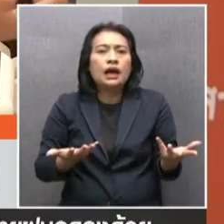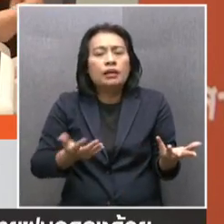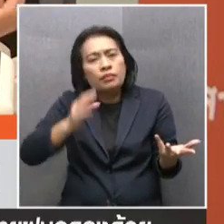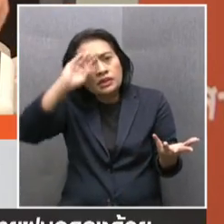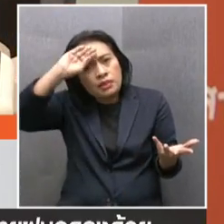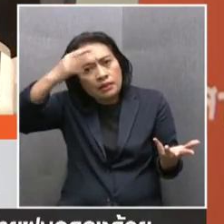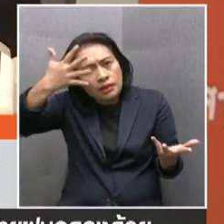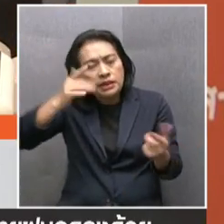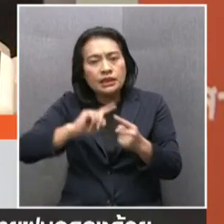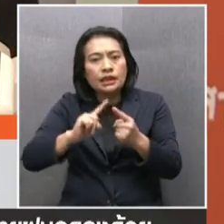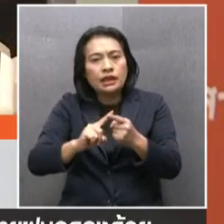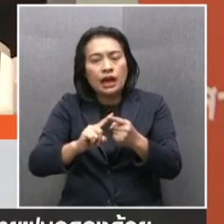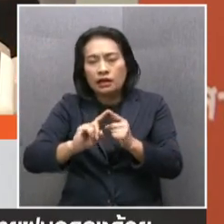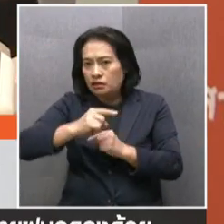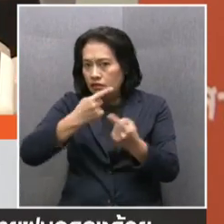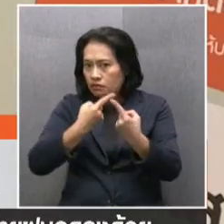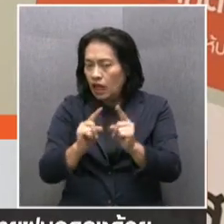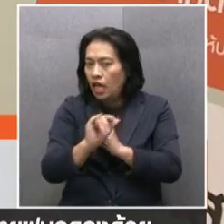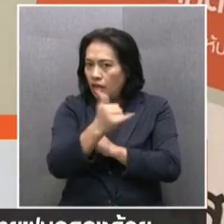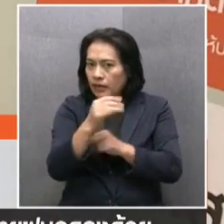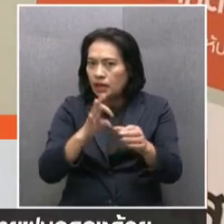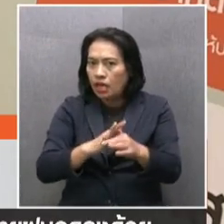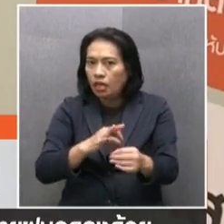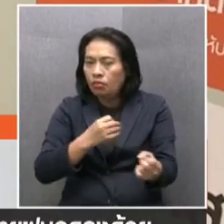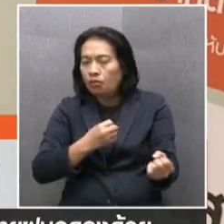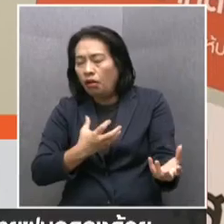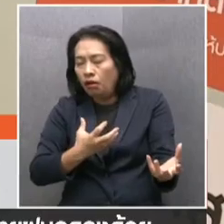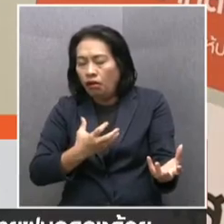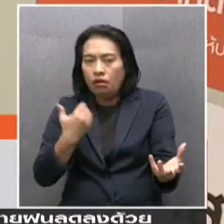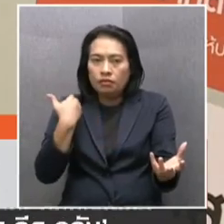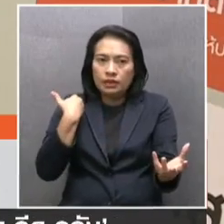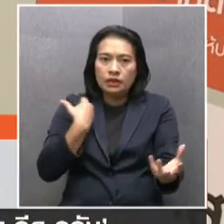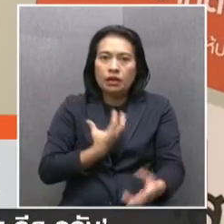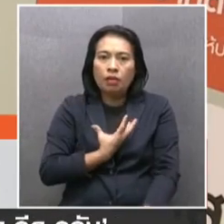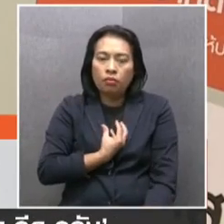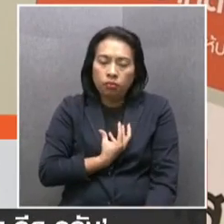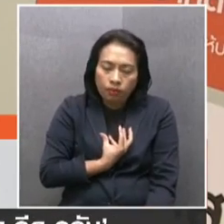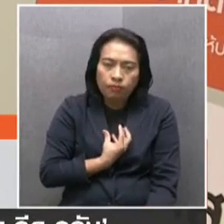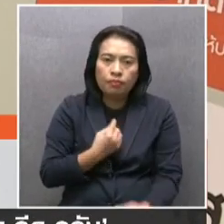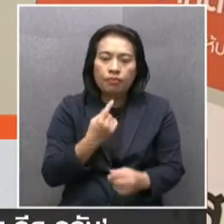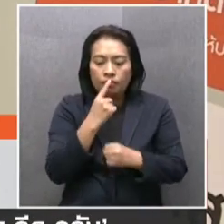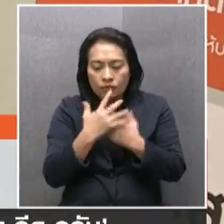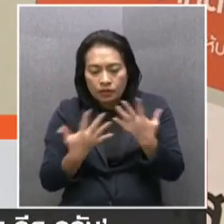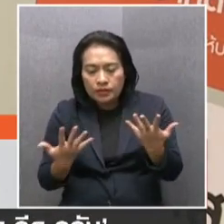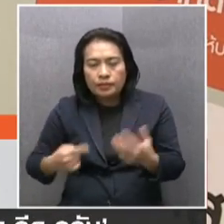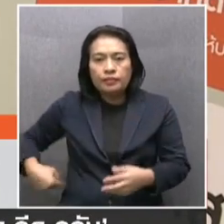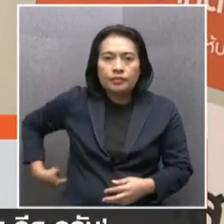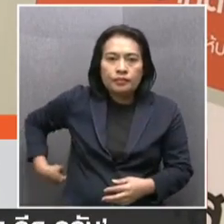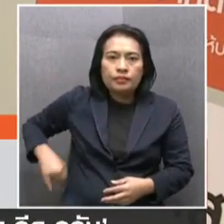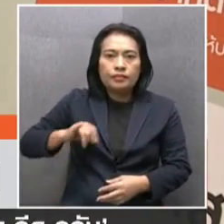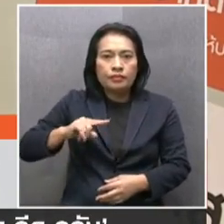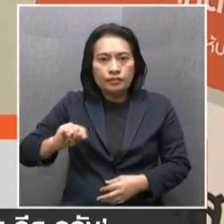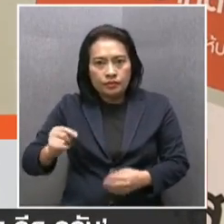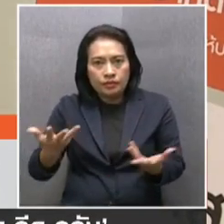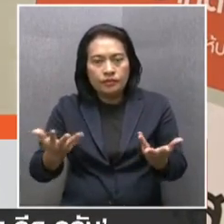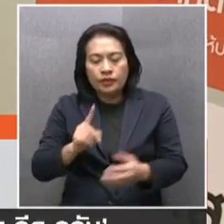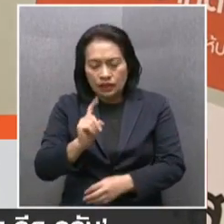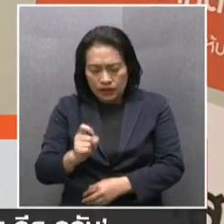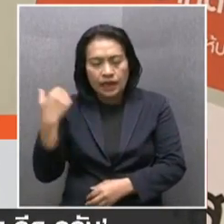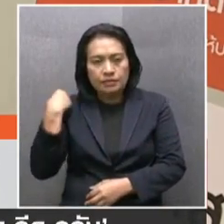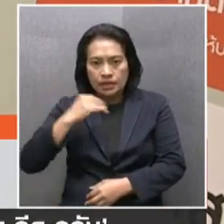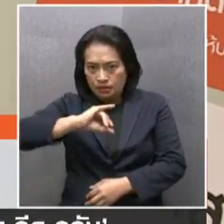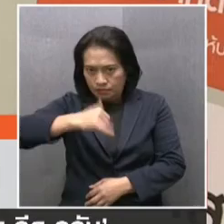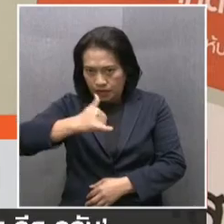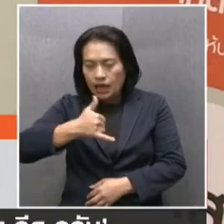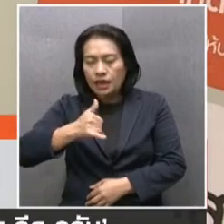ต่ก็อาจจะทำให้เกิดโรคอัมพฤกษ์อัมพาตโรคหัวใจขาดเลือดโรคไตเรื้อรังและเสียชีวิตได้ค่ะ